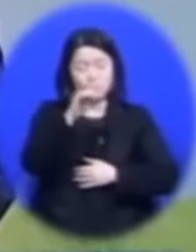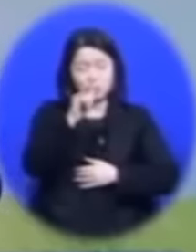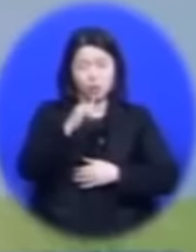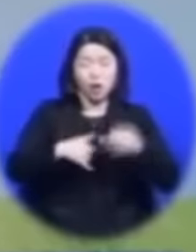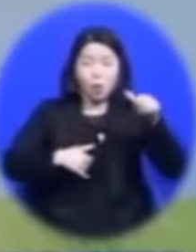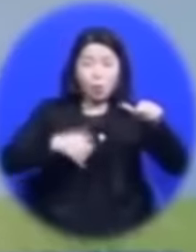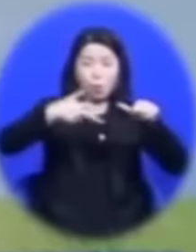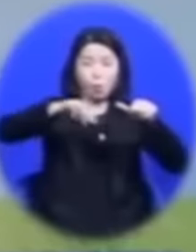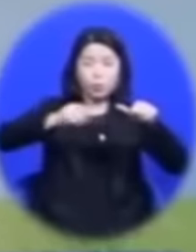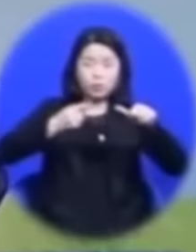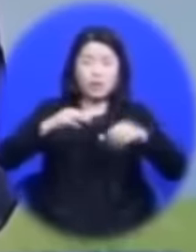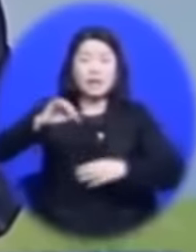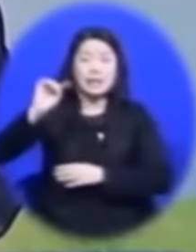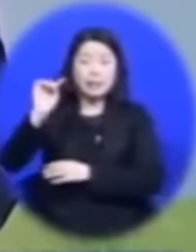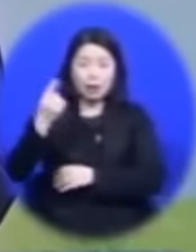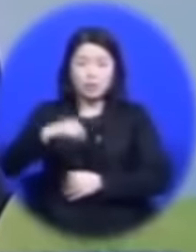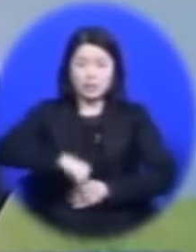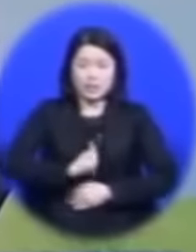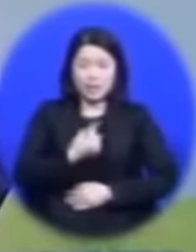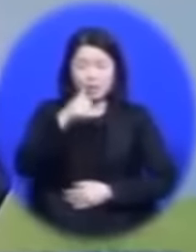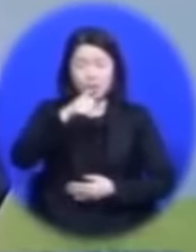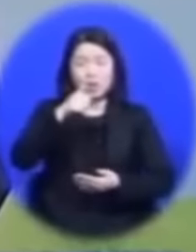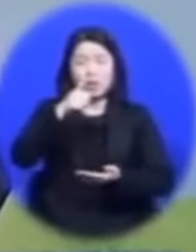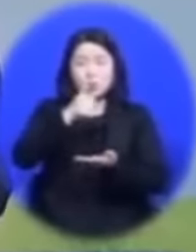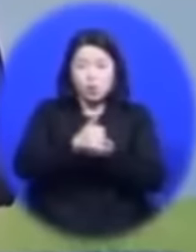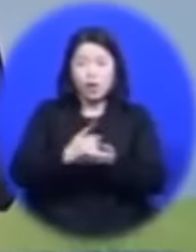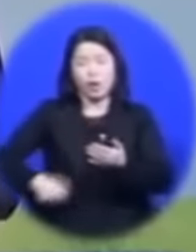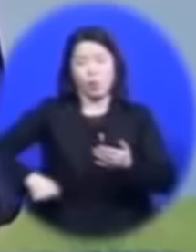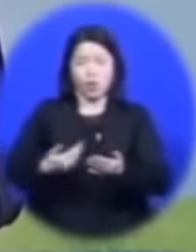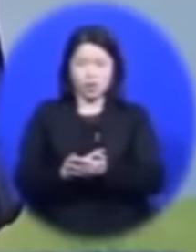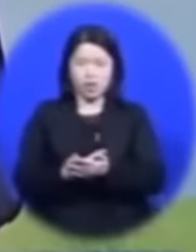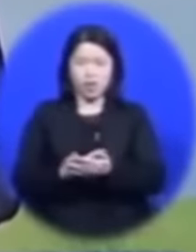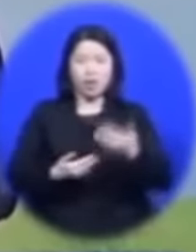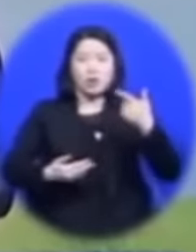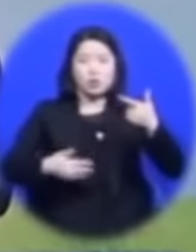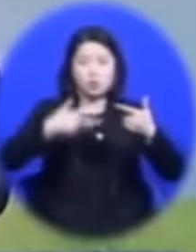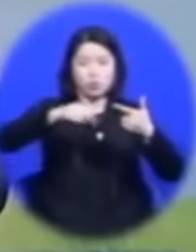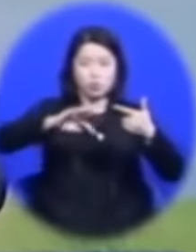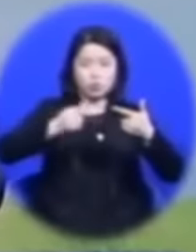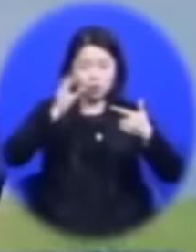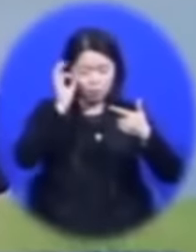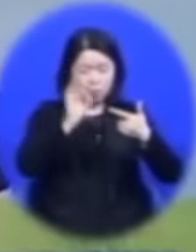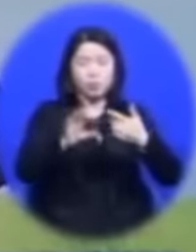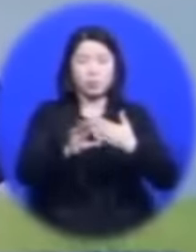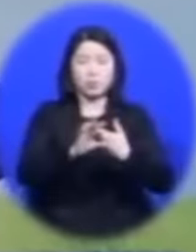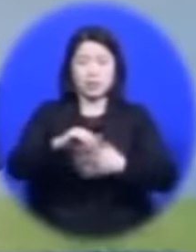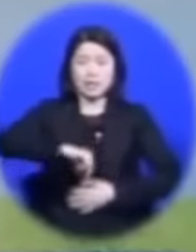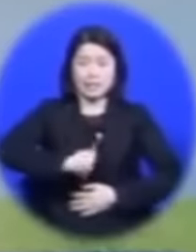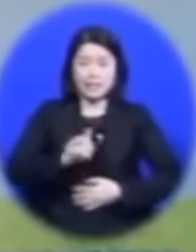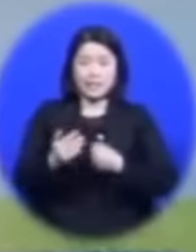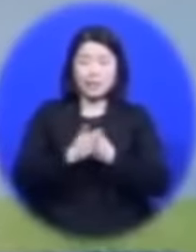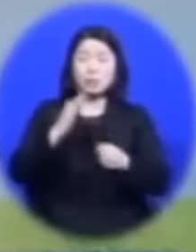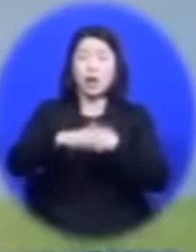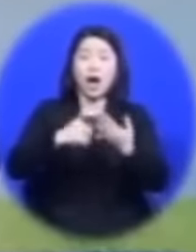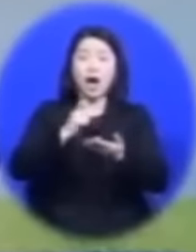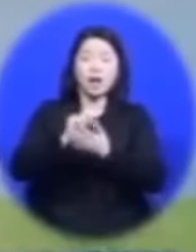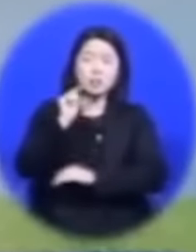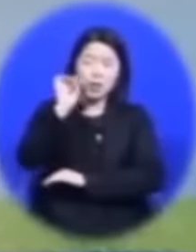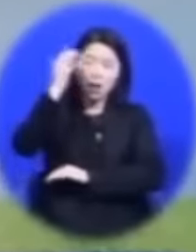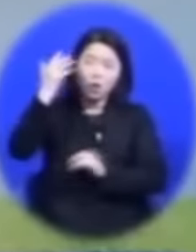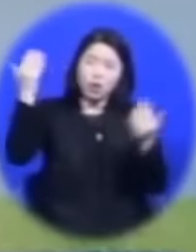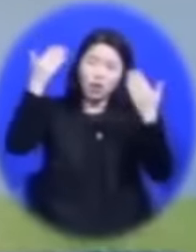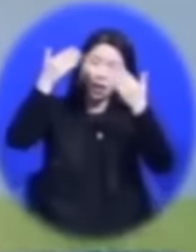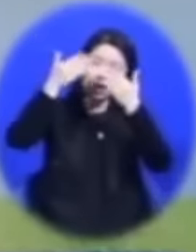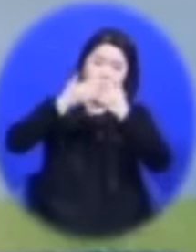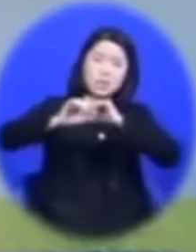보면 다윗은 자신의 죄를 회개합니다. 6절에 보면 자기 때문에 하나님의 영광이